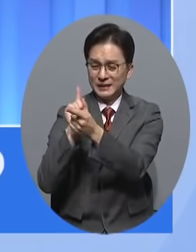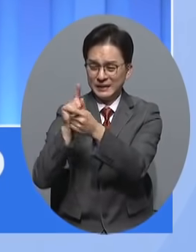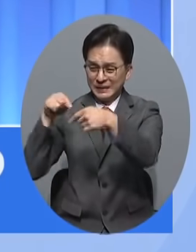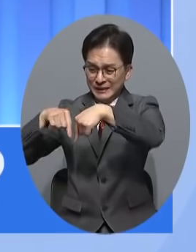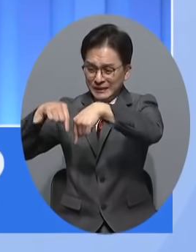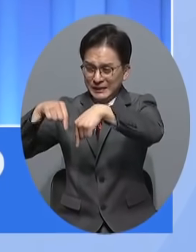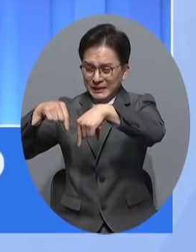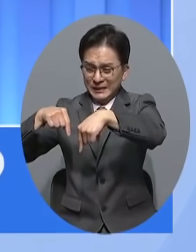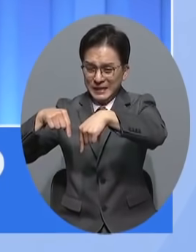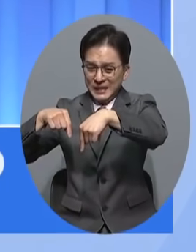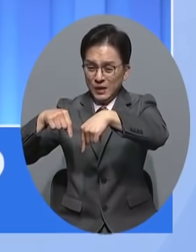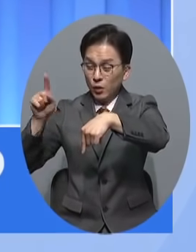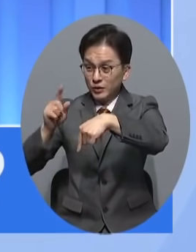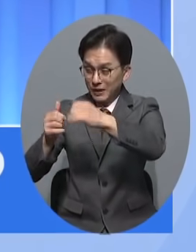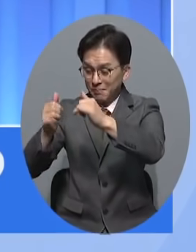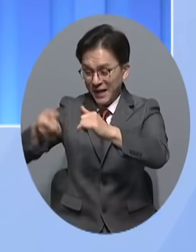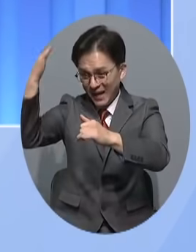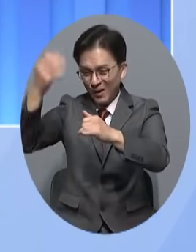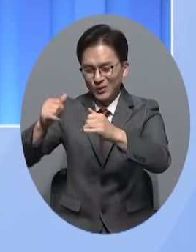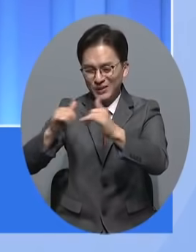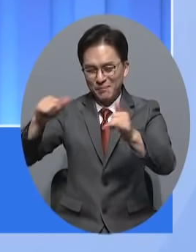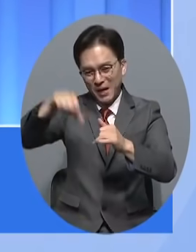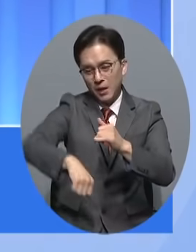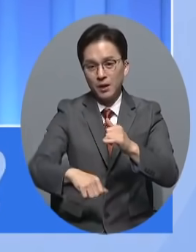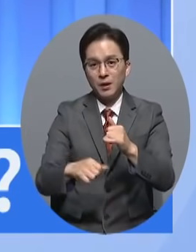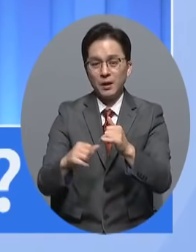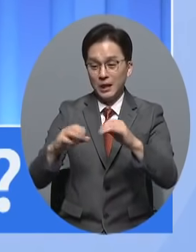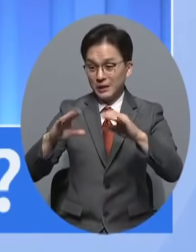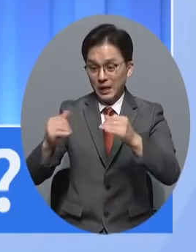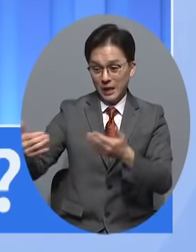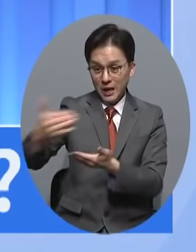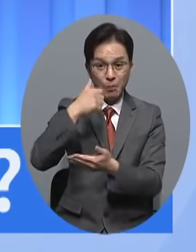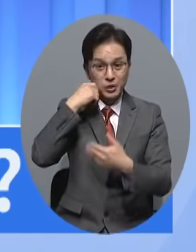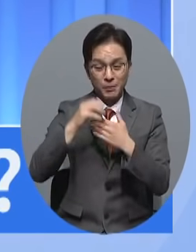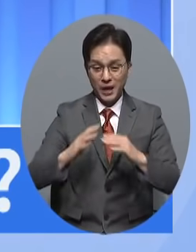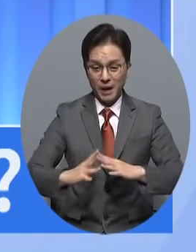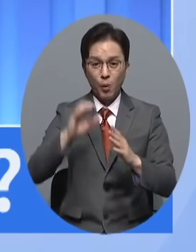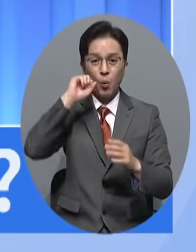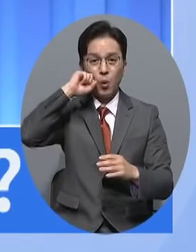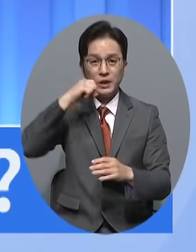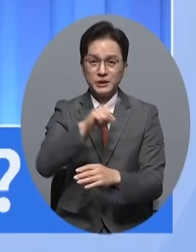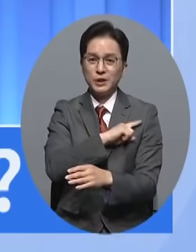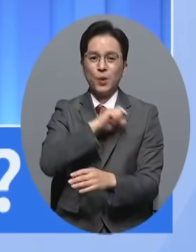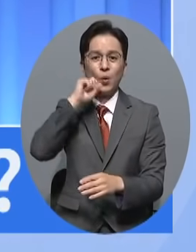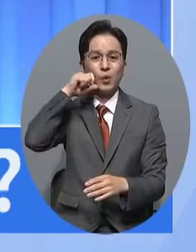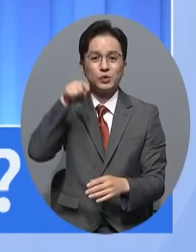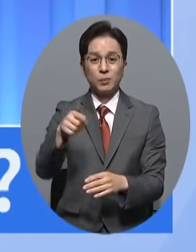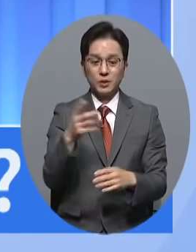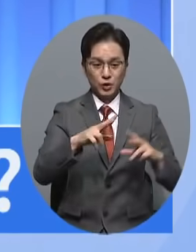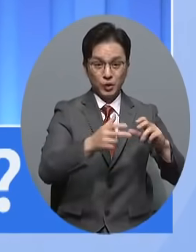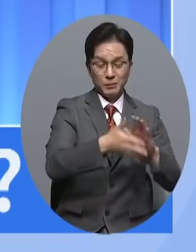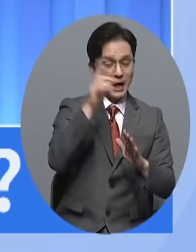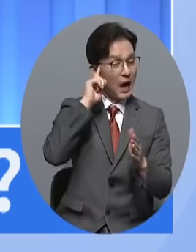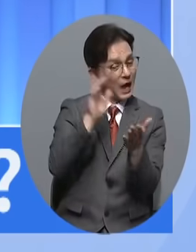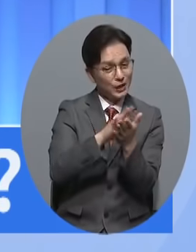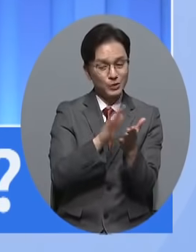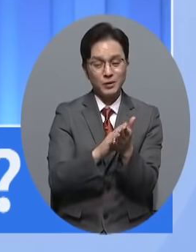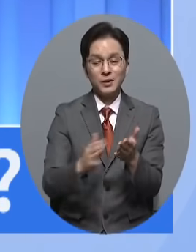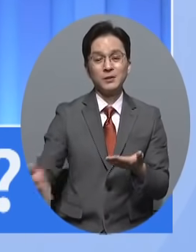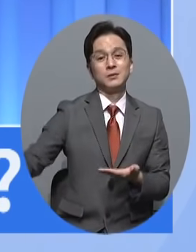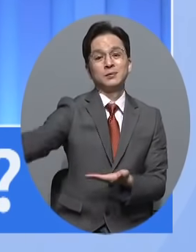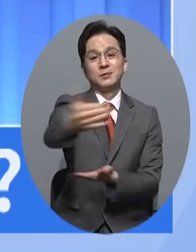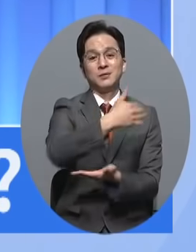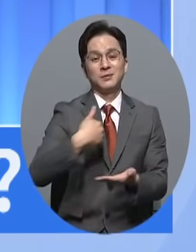나도 이익이 남는 사업이라고 분석을 했답니다. 80%만 분양이 돼도 충분히 남는다. 그러니까 이런 상황 이런 땅 짓고